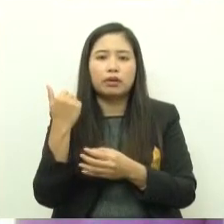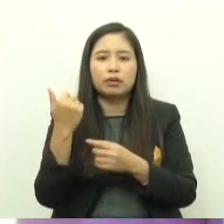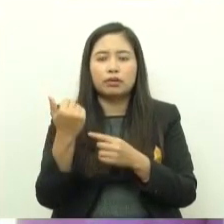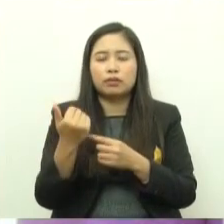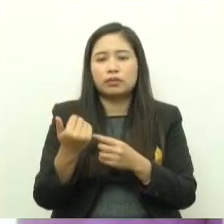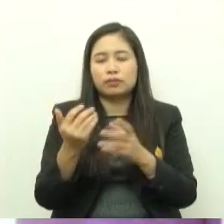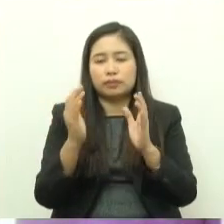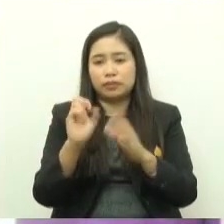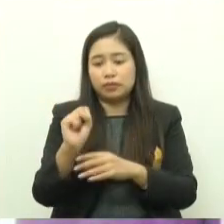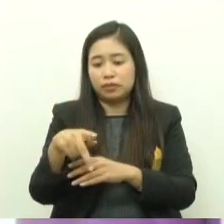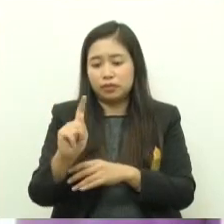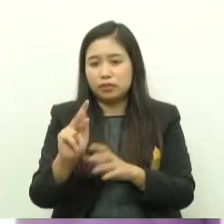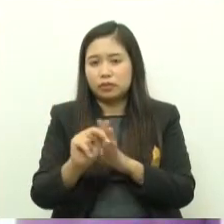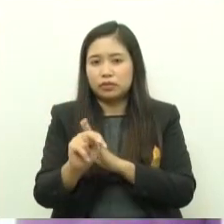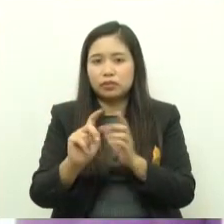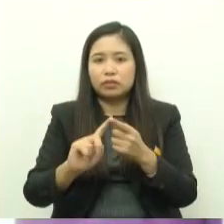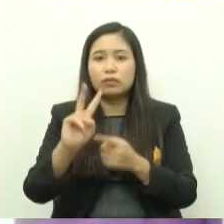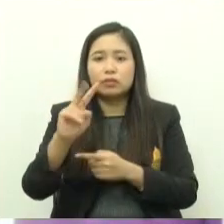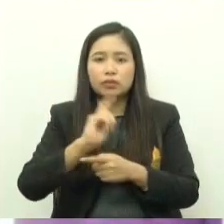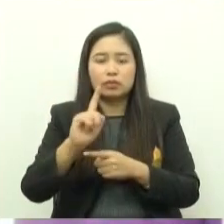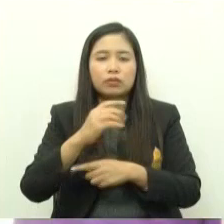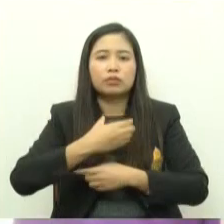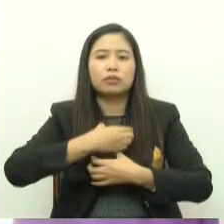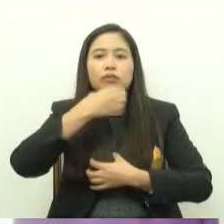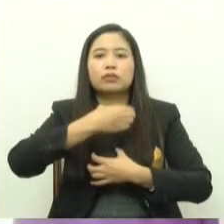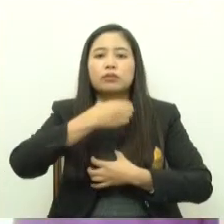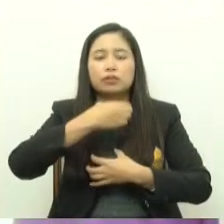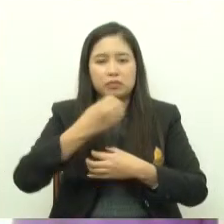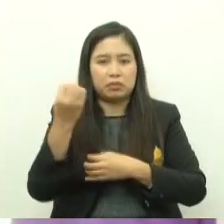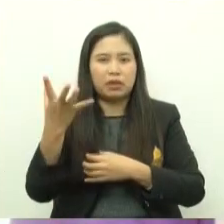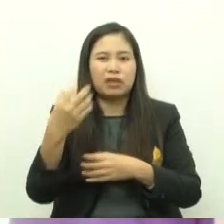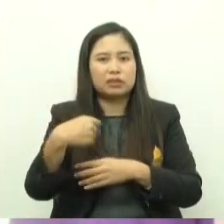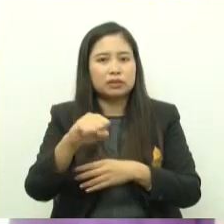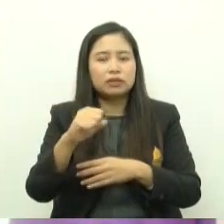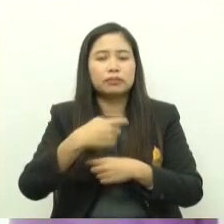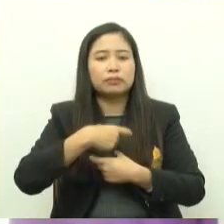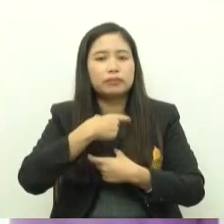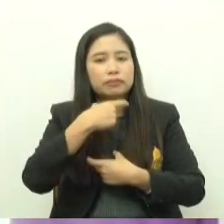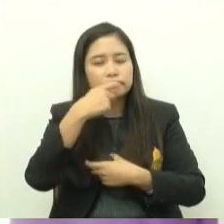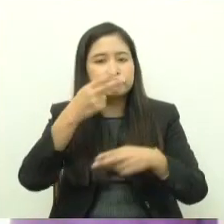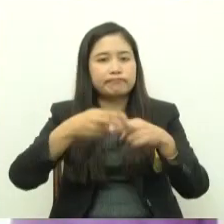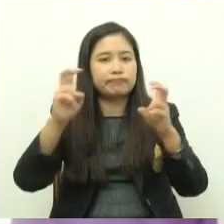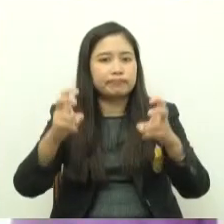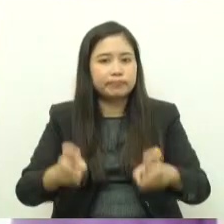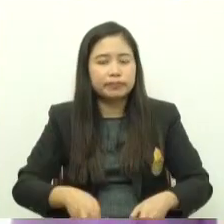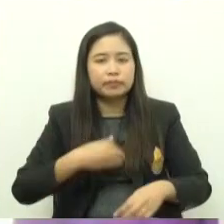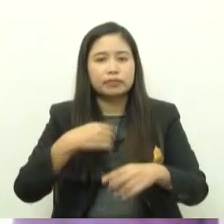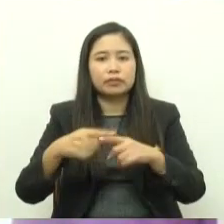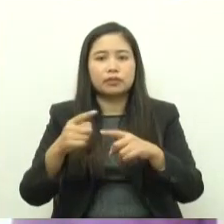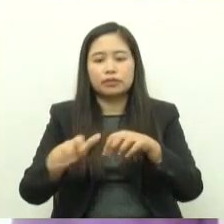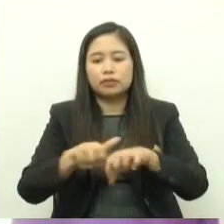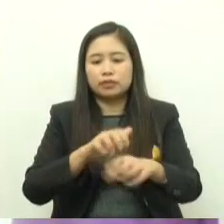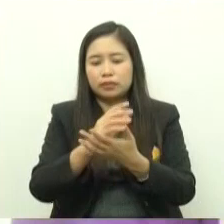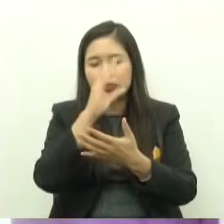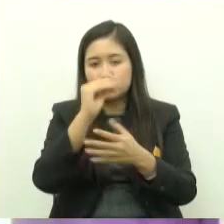สพปน้านเขต 2ประกอบด้วยชนเผ่าไม่น้อยกว่า 10ชนเผ่านะคะที่ที่เป็นนักเรียนที่อ่าจัดการเรียนการ